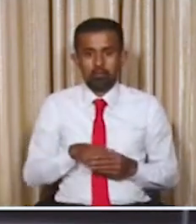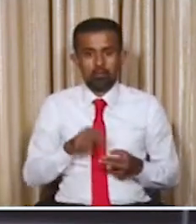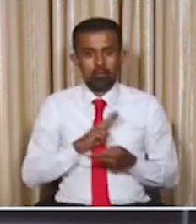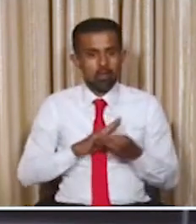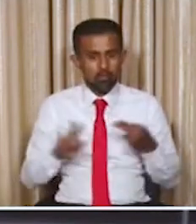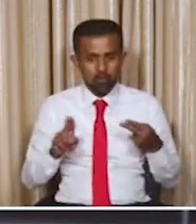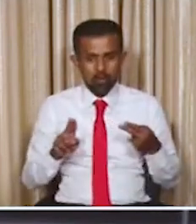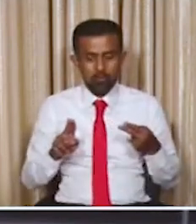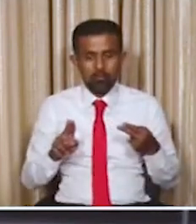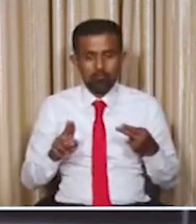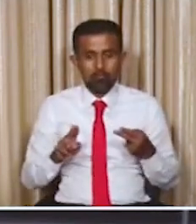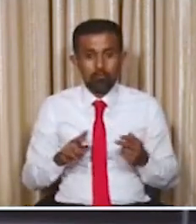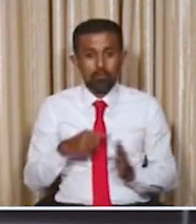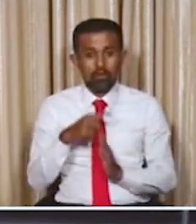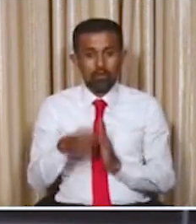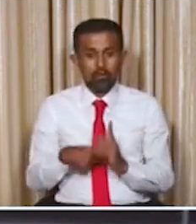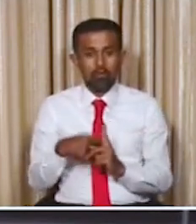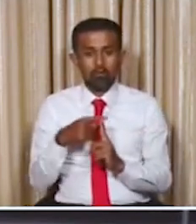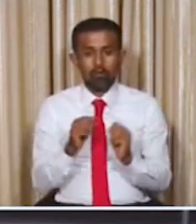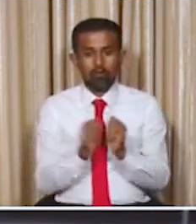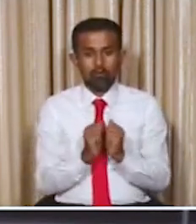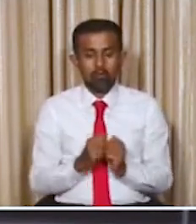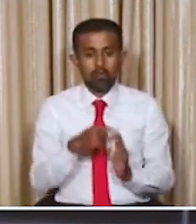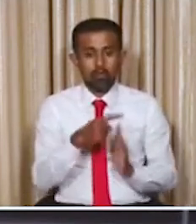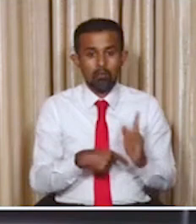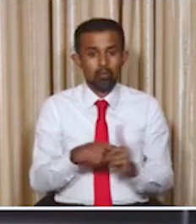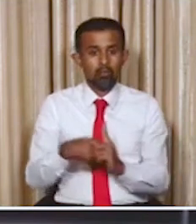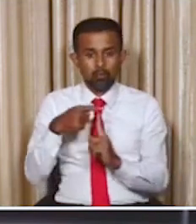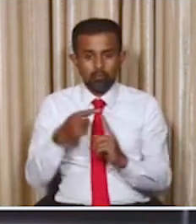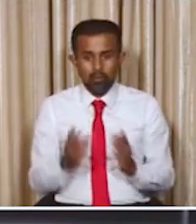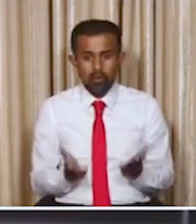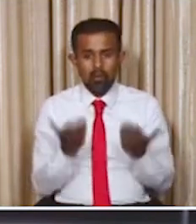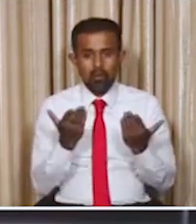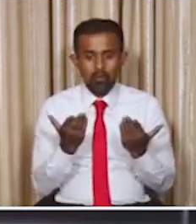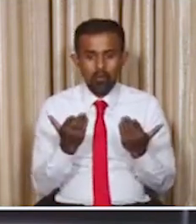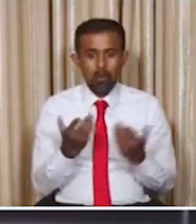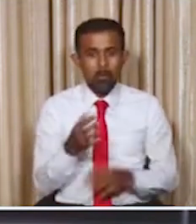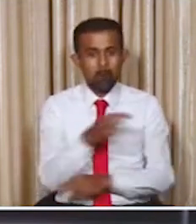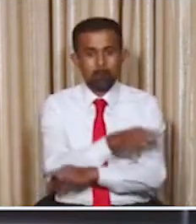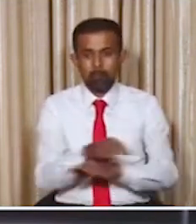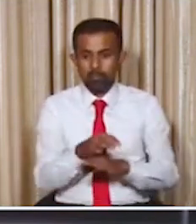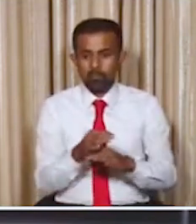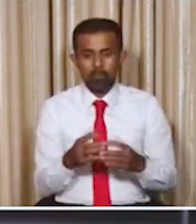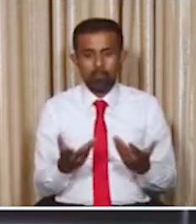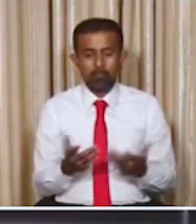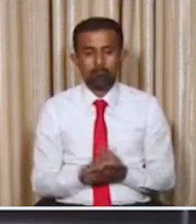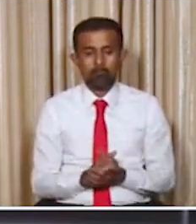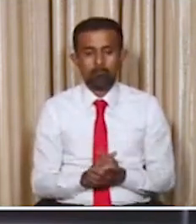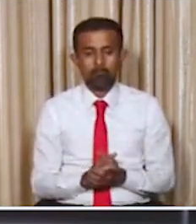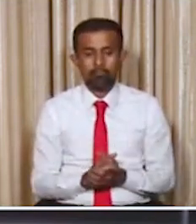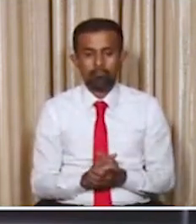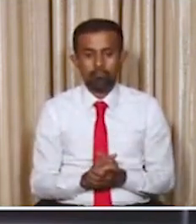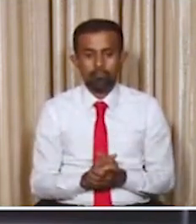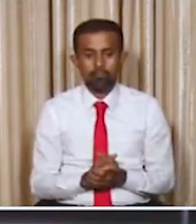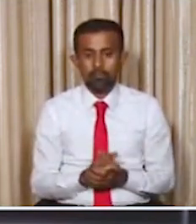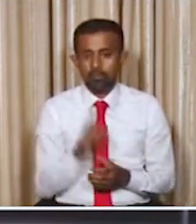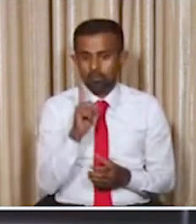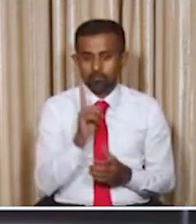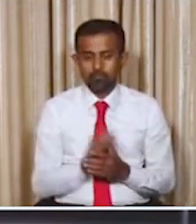එපා. මේ රටක සංවර්ධනයට රටක් සංවර්ධනය කරන්න ක්‍රමයක් නැහැ. ඒ හින්දා ඒක